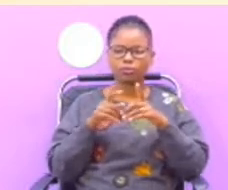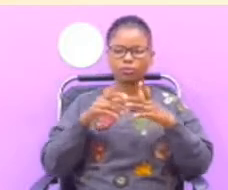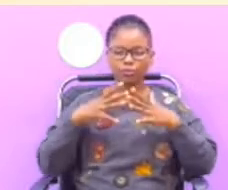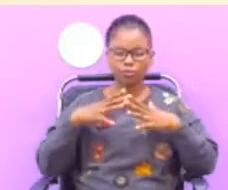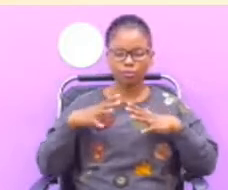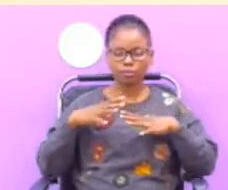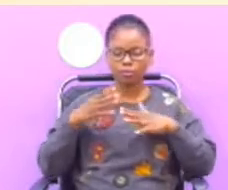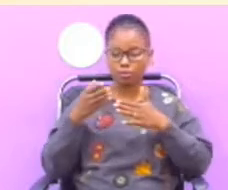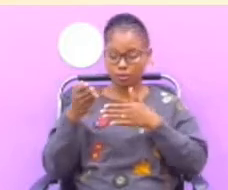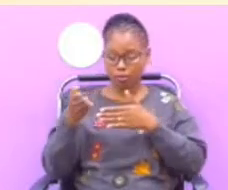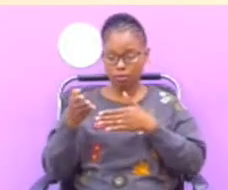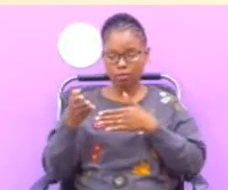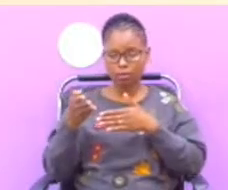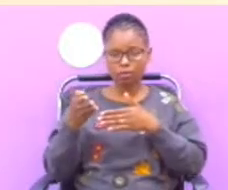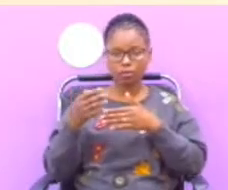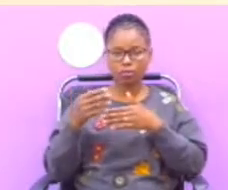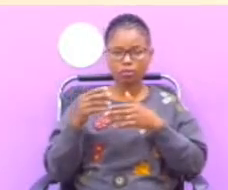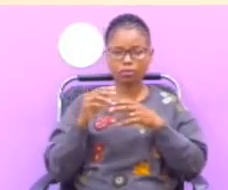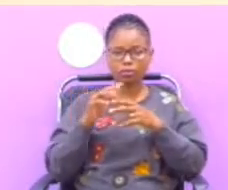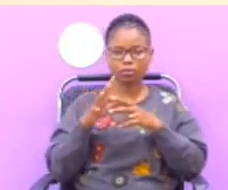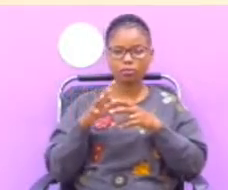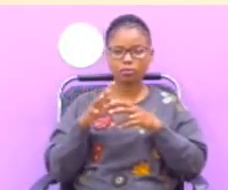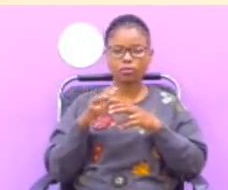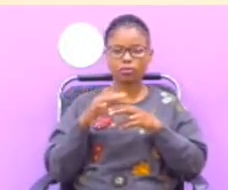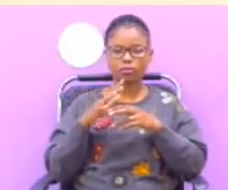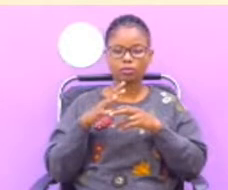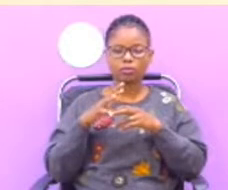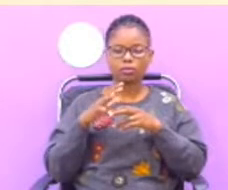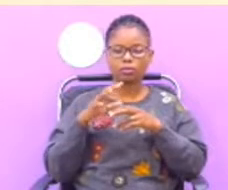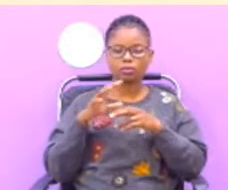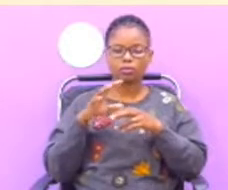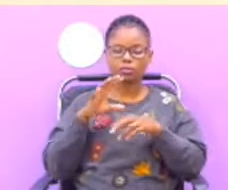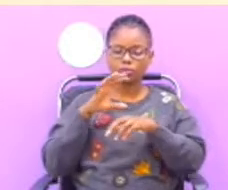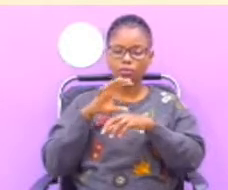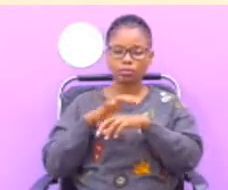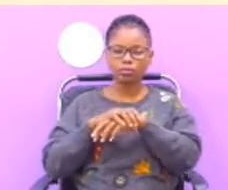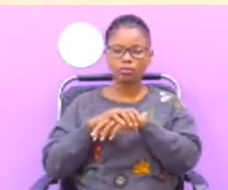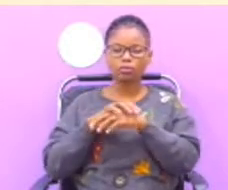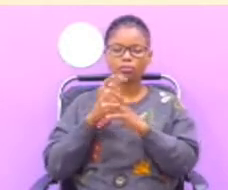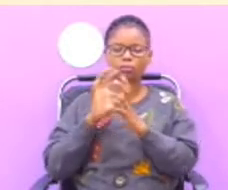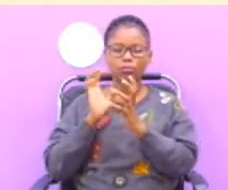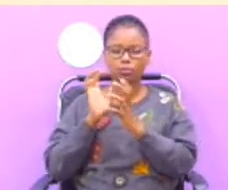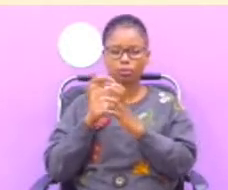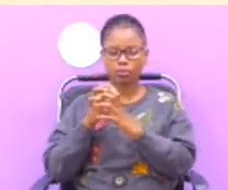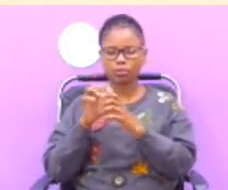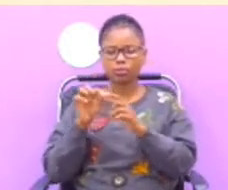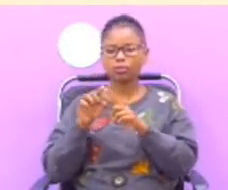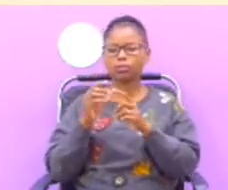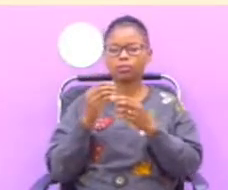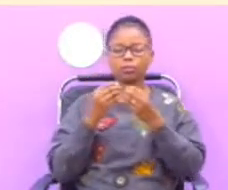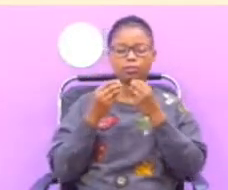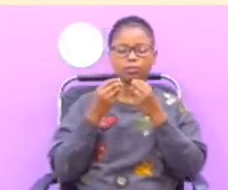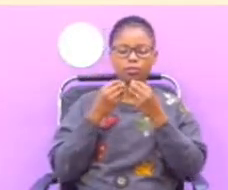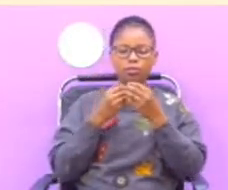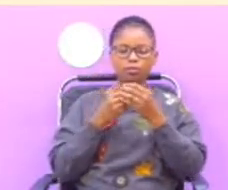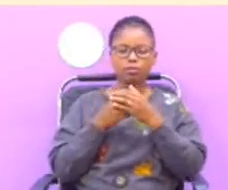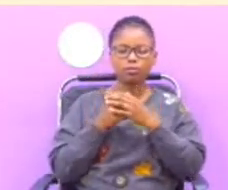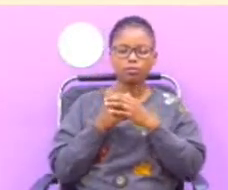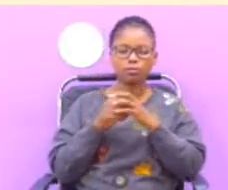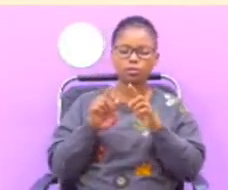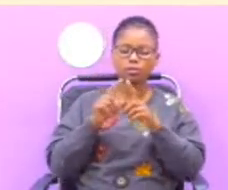icio ngai atume ciungu imarekeri imare na imanine ugu nugu nake amosi